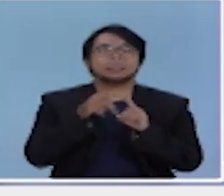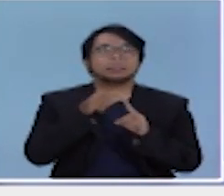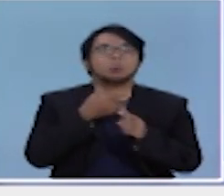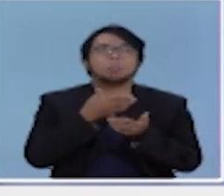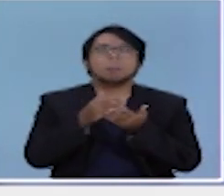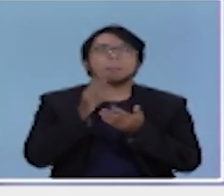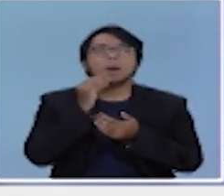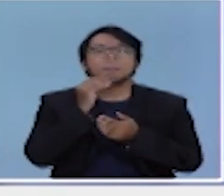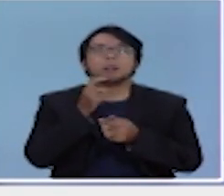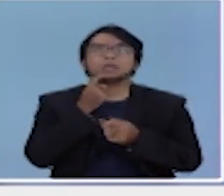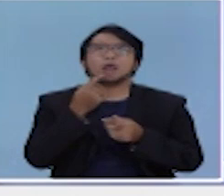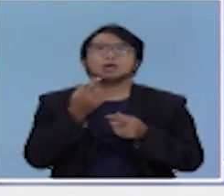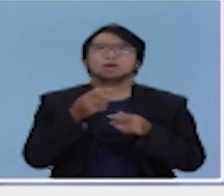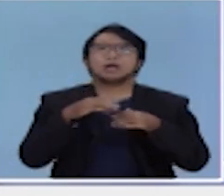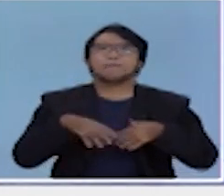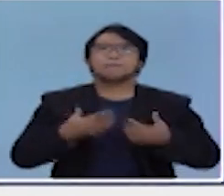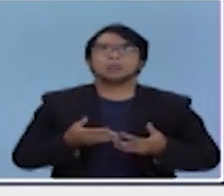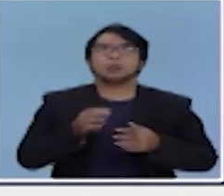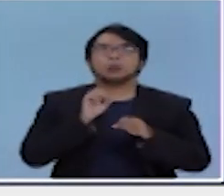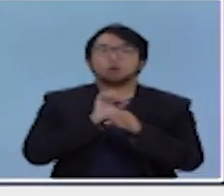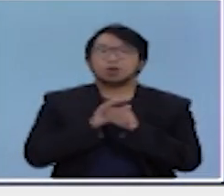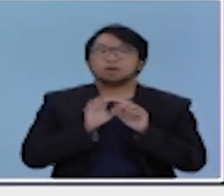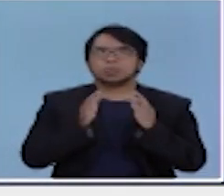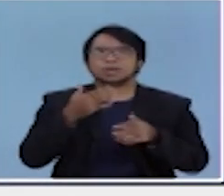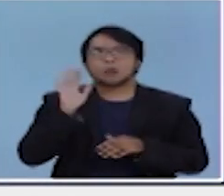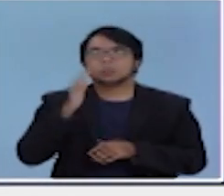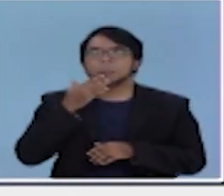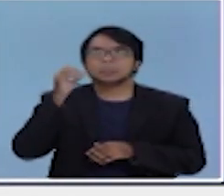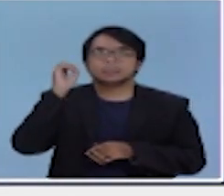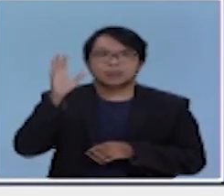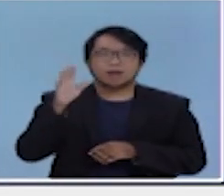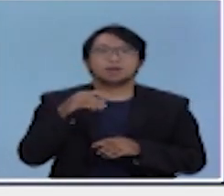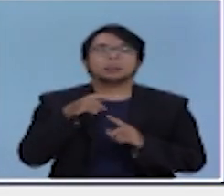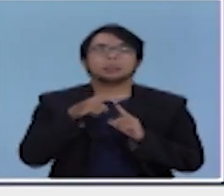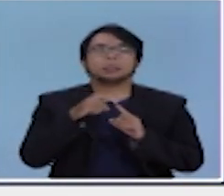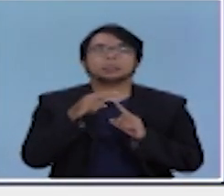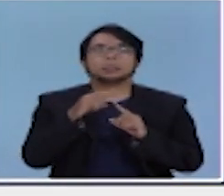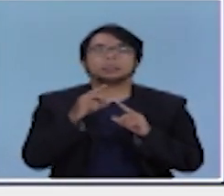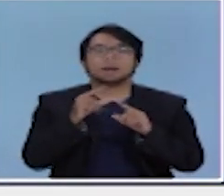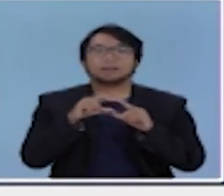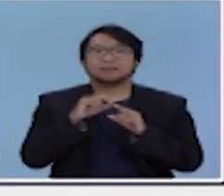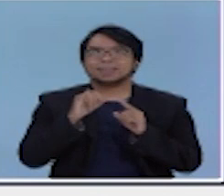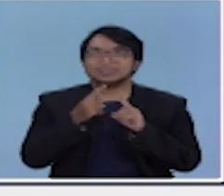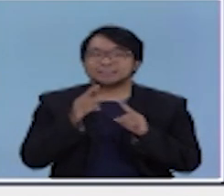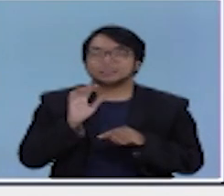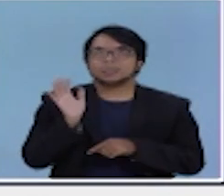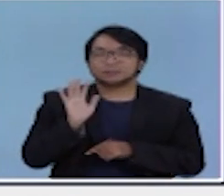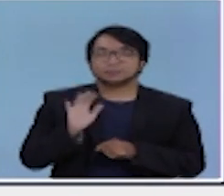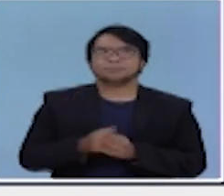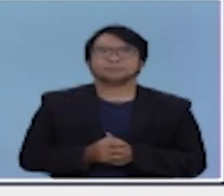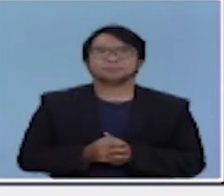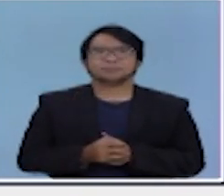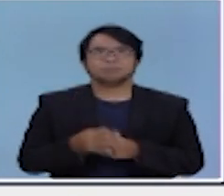seputar kehamilan di tengah pandemic Corona song siang Barat eh halo bernadette apa kabar bye bye tadi gimana